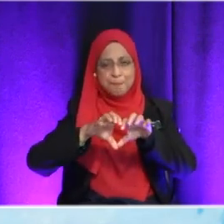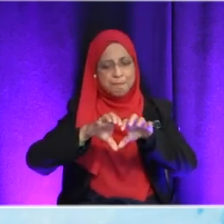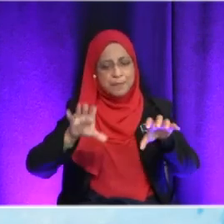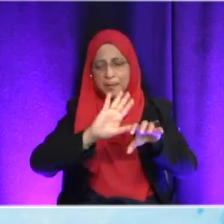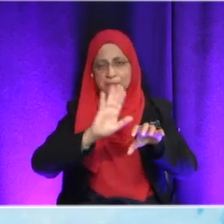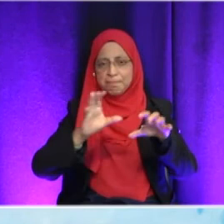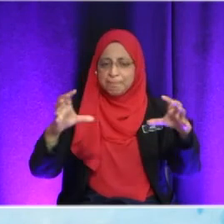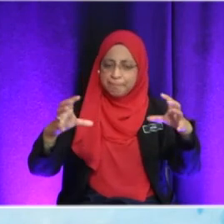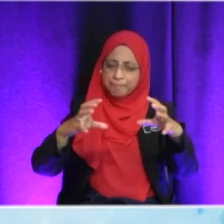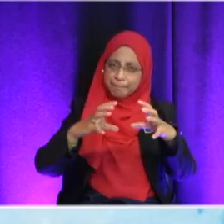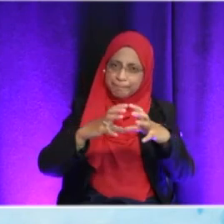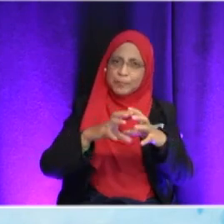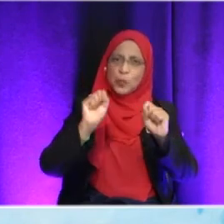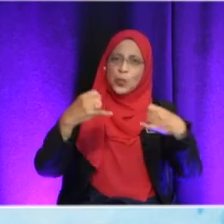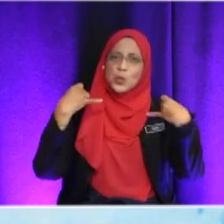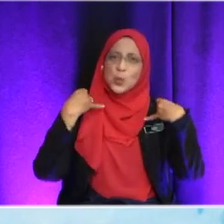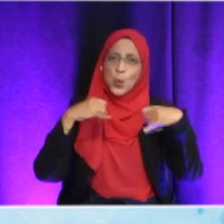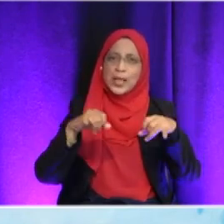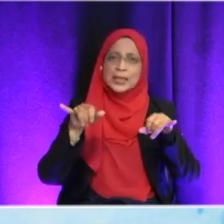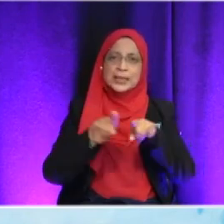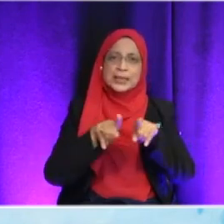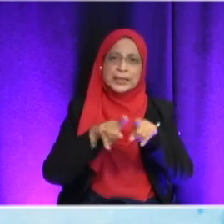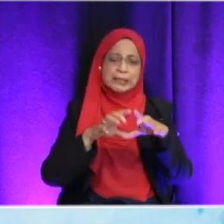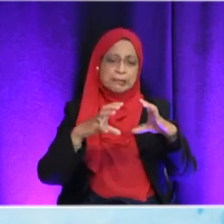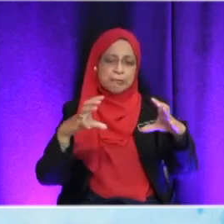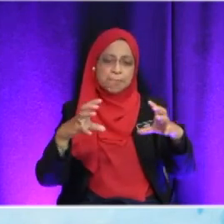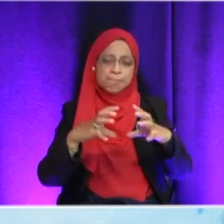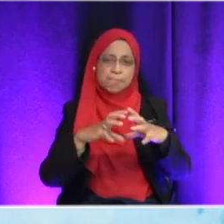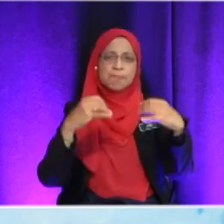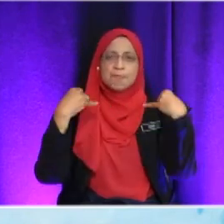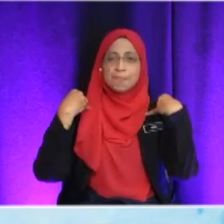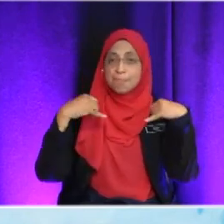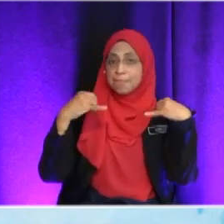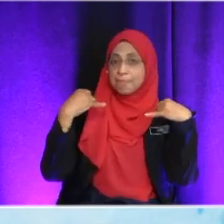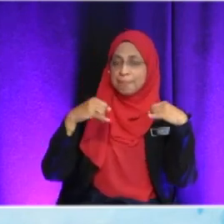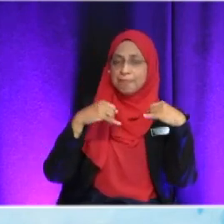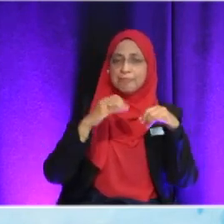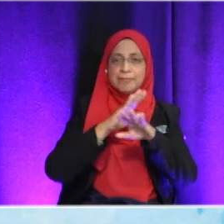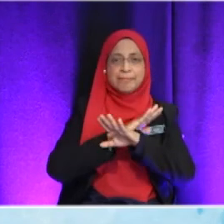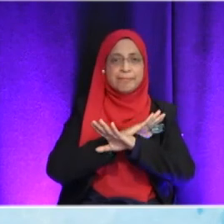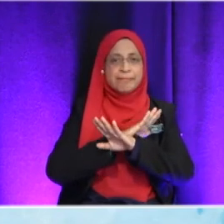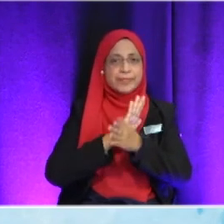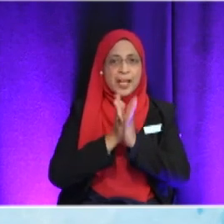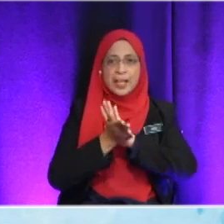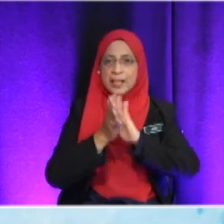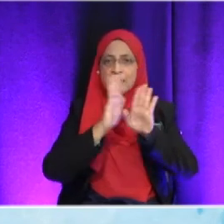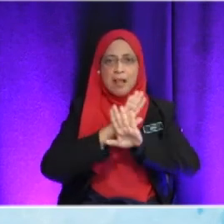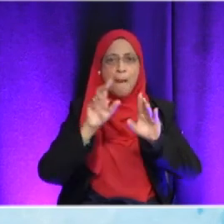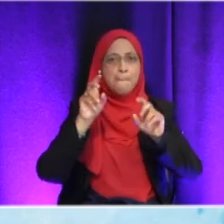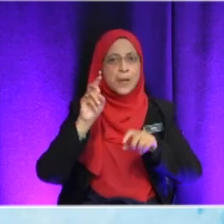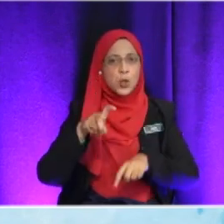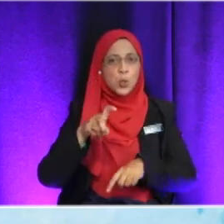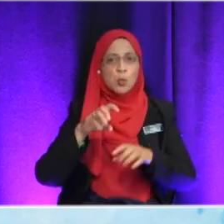itu sebab dia kita ah tak payah asingkan tidak perlu ya tidak perlu so kita pilih jualan